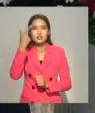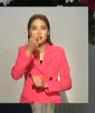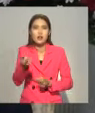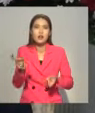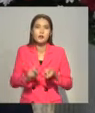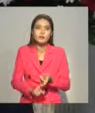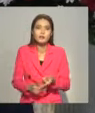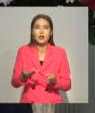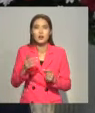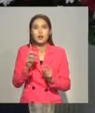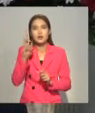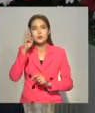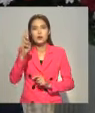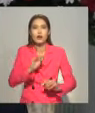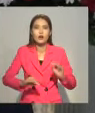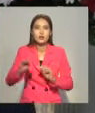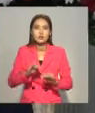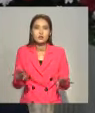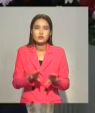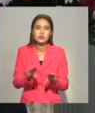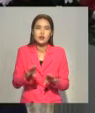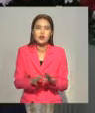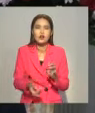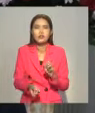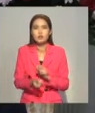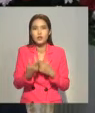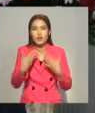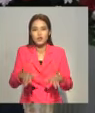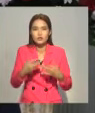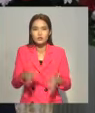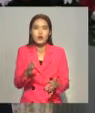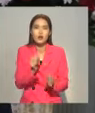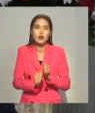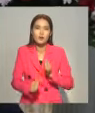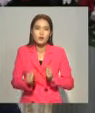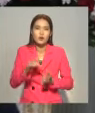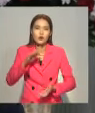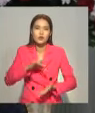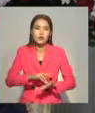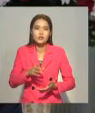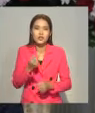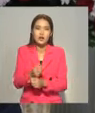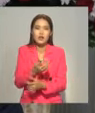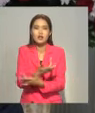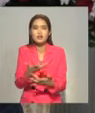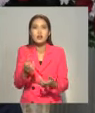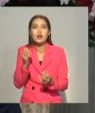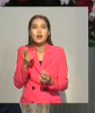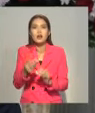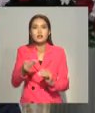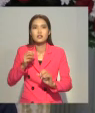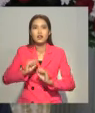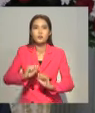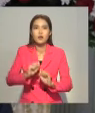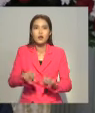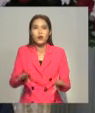кейін мектеп кірерде түрекетін болуы, балалардың мектесін болуы, ол біздеріне көрсетеді, бұл қауіпсіздіктің жоғары деңгейде қажетті екенін көрсетеді. Сол